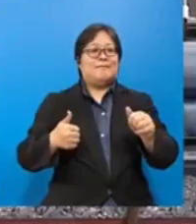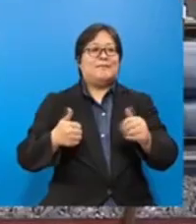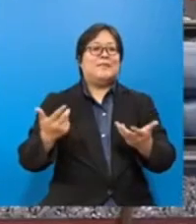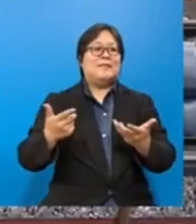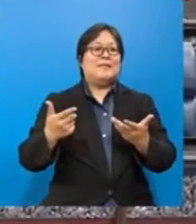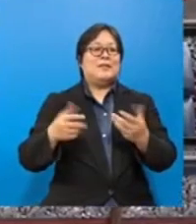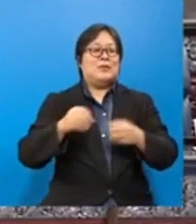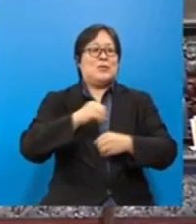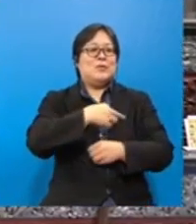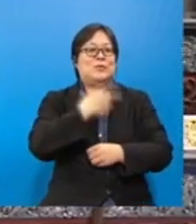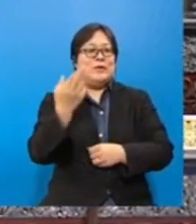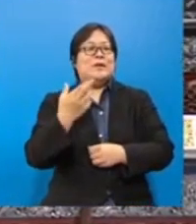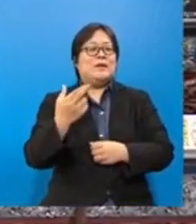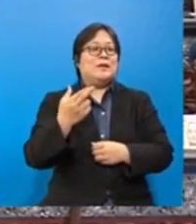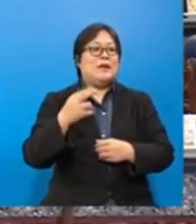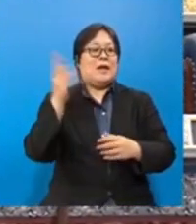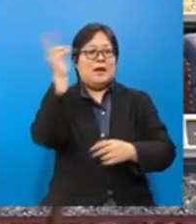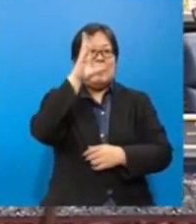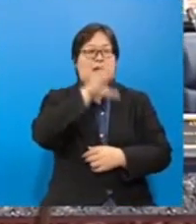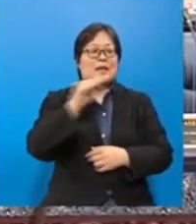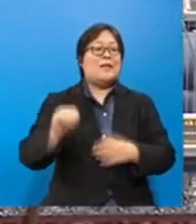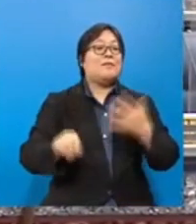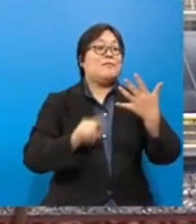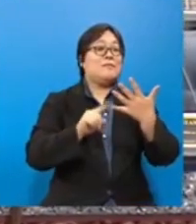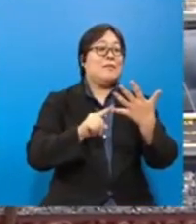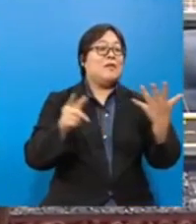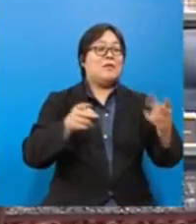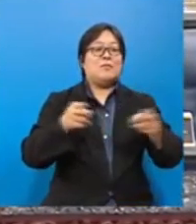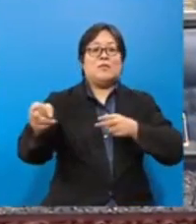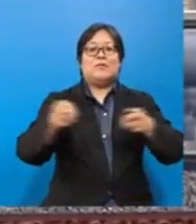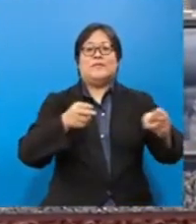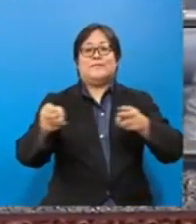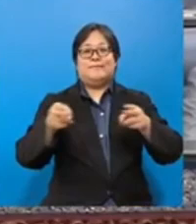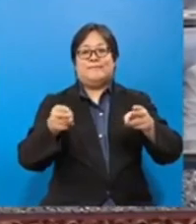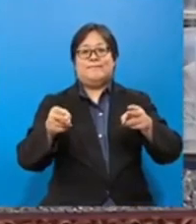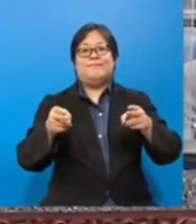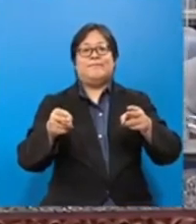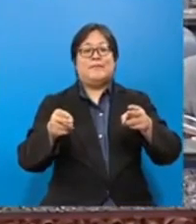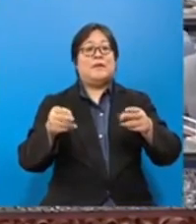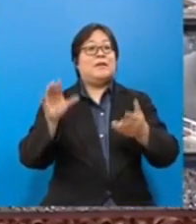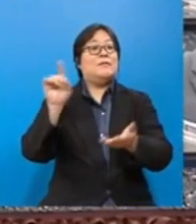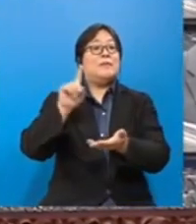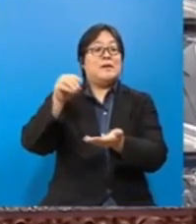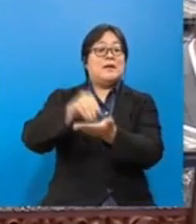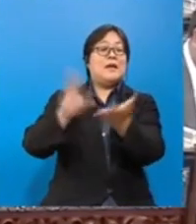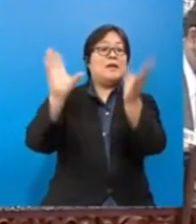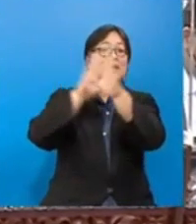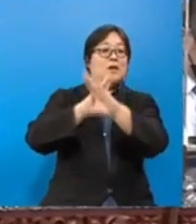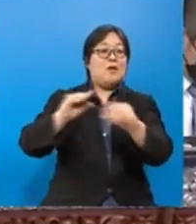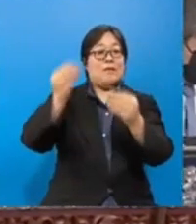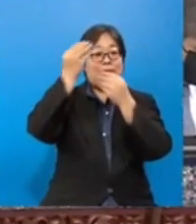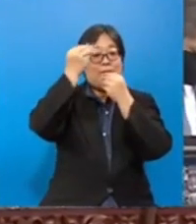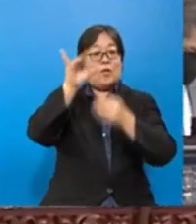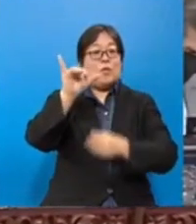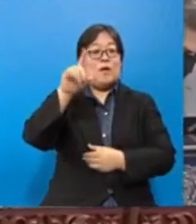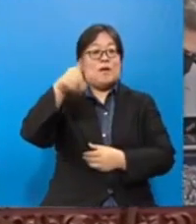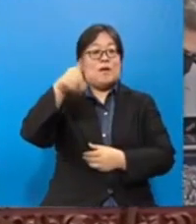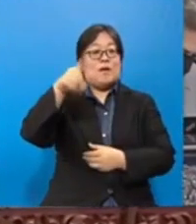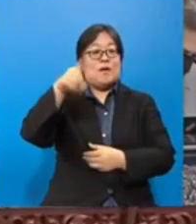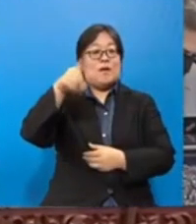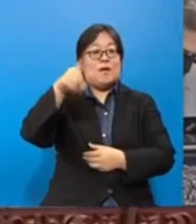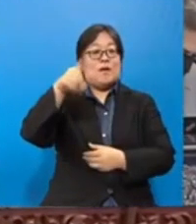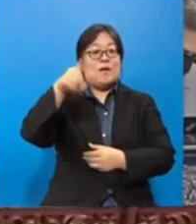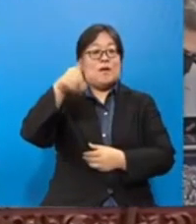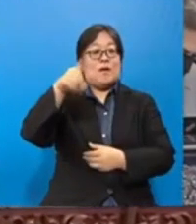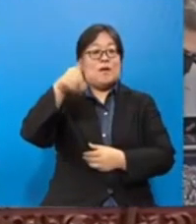daripada sektor ini yang kelimanya melaksanakan inisiatif medis Rawa yamatoya dipukul yang disebut